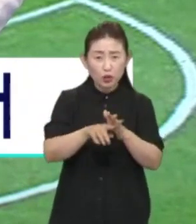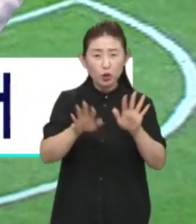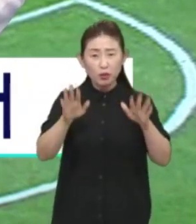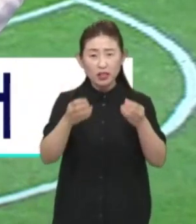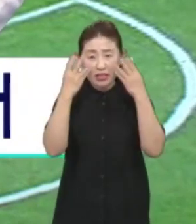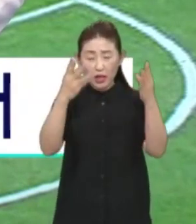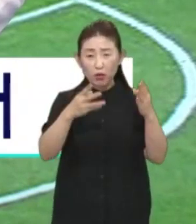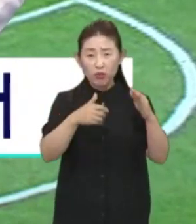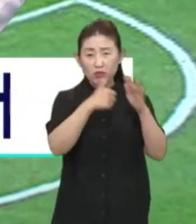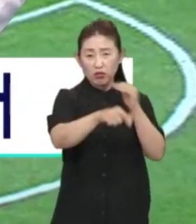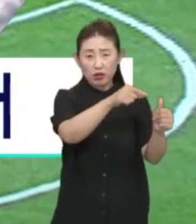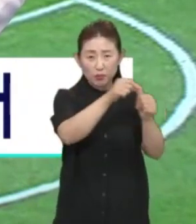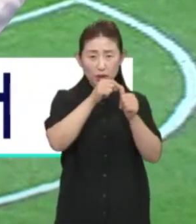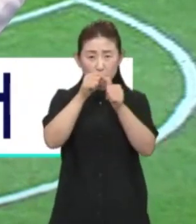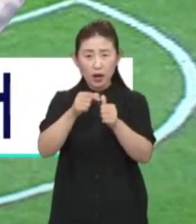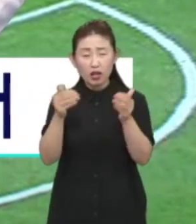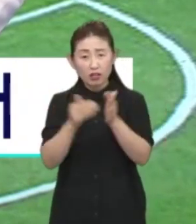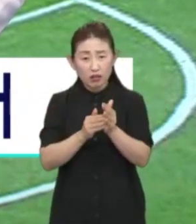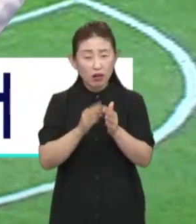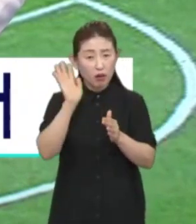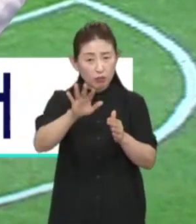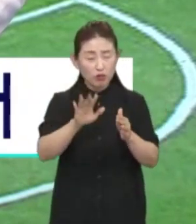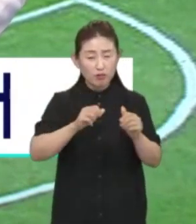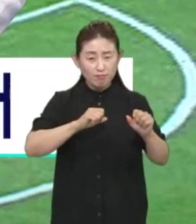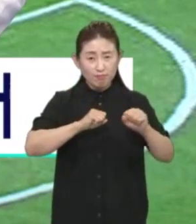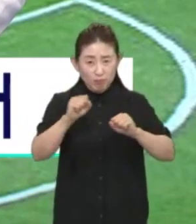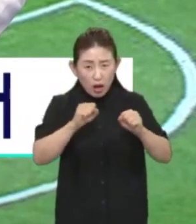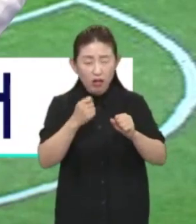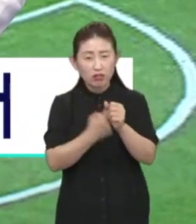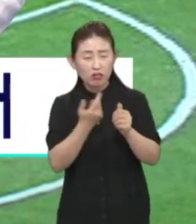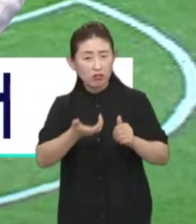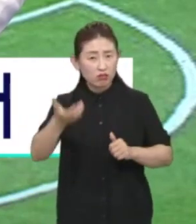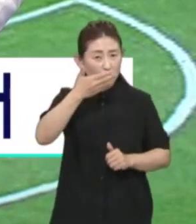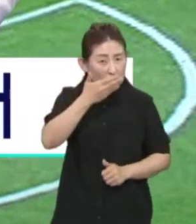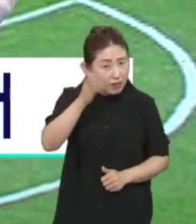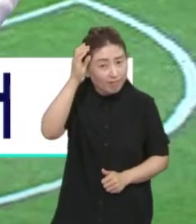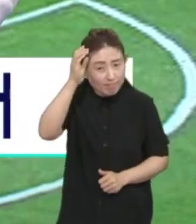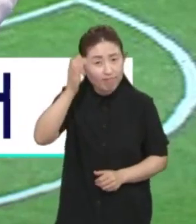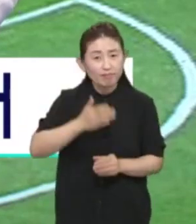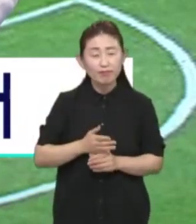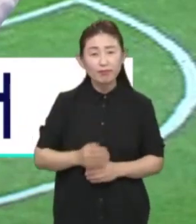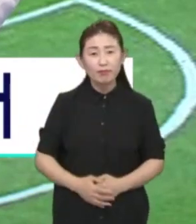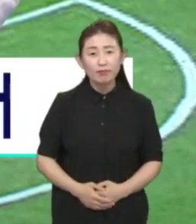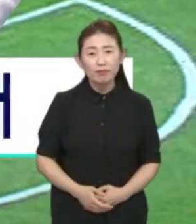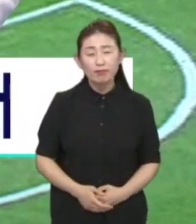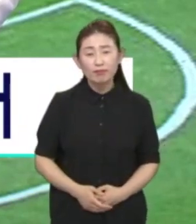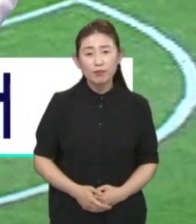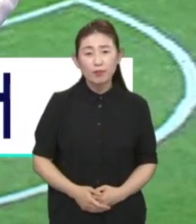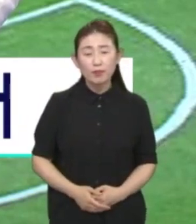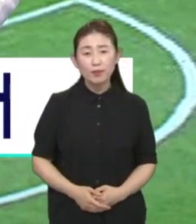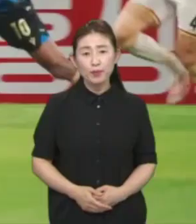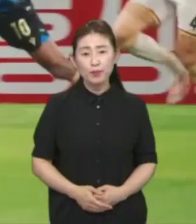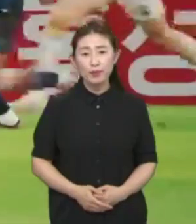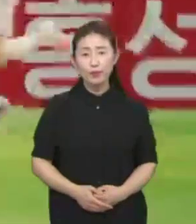가운데 이번 여름 이적생들의 활약이 반등의 열쇠가 될 수 있을지 주목됩니다. 이수복 기자의 보도입니다.